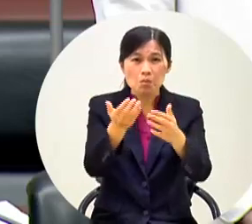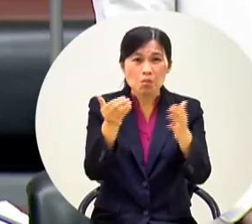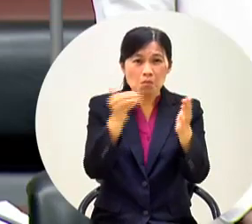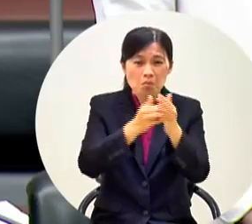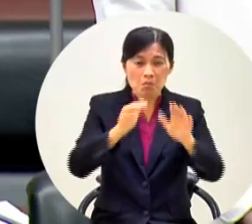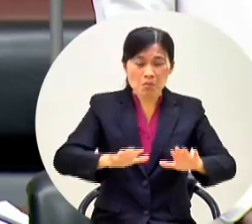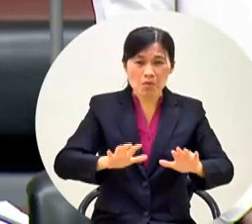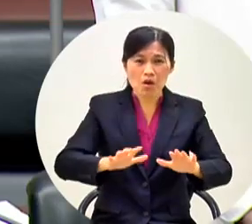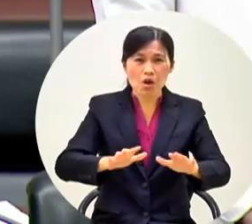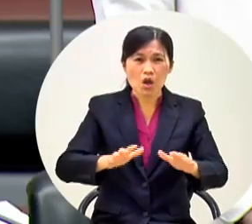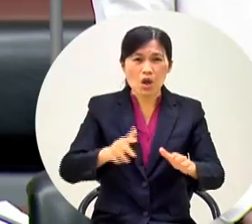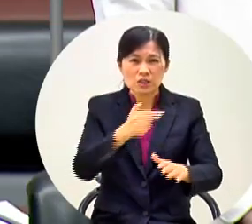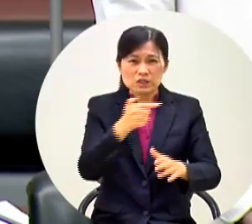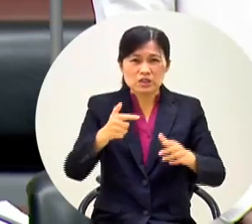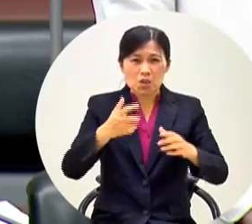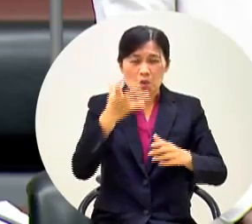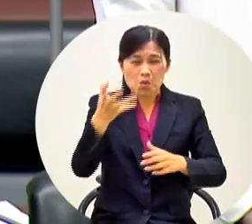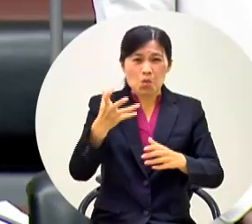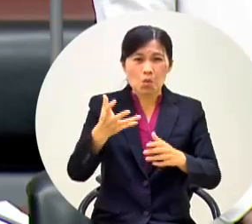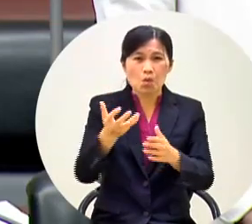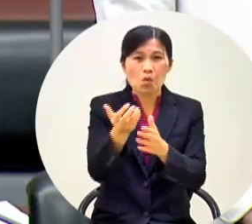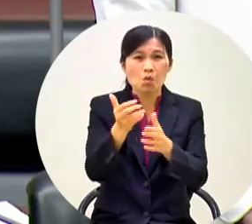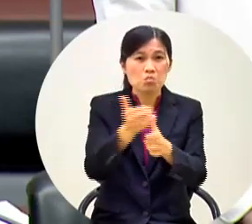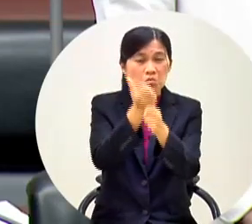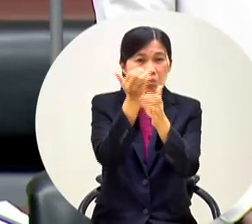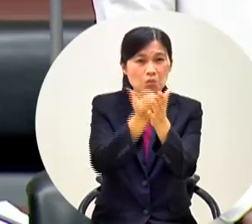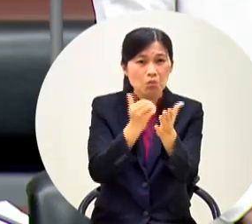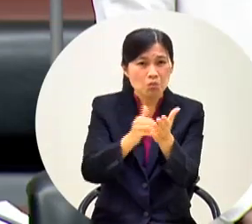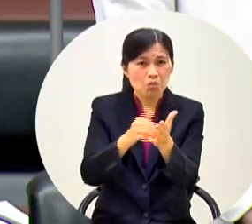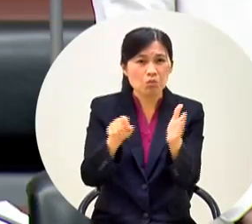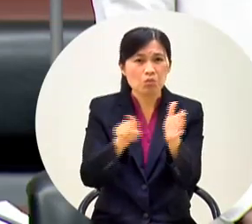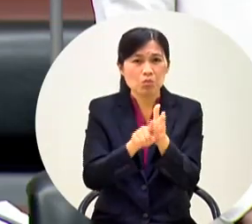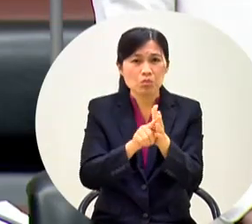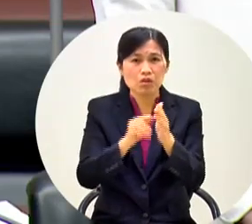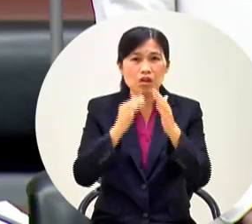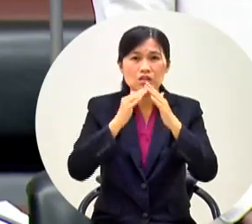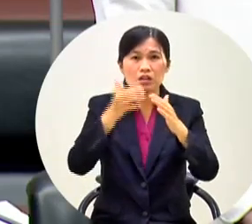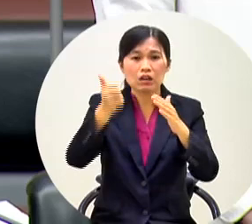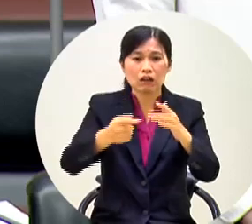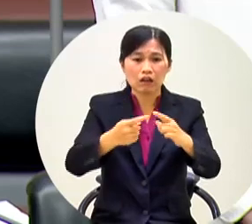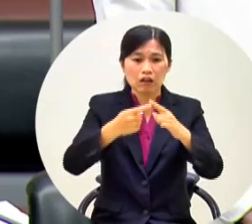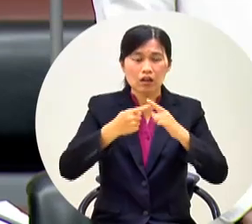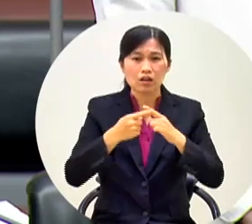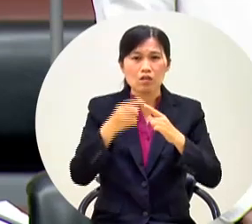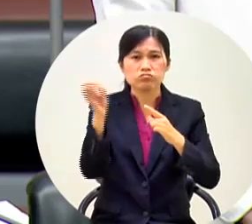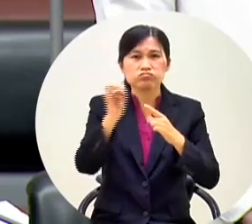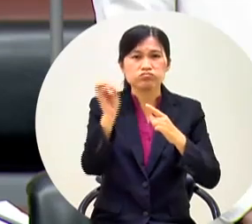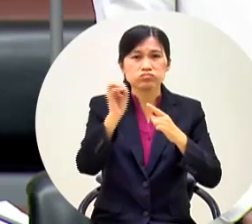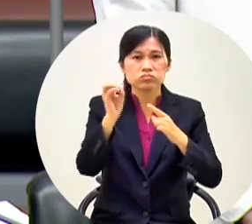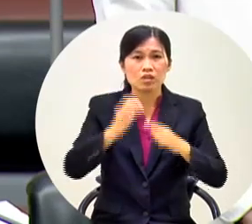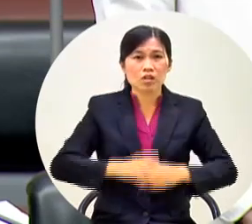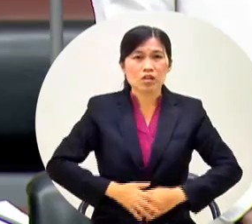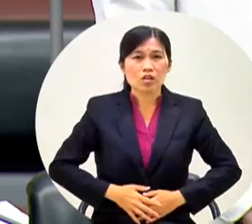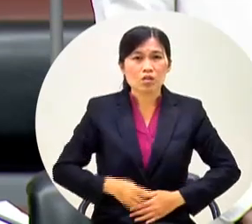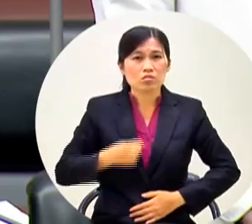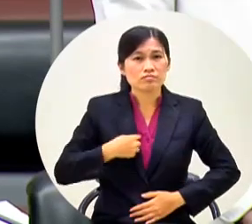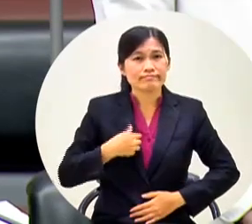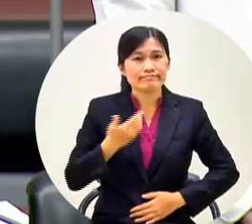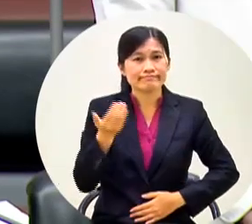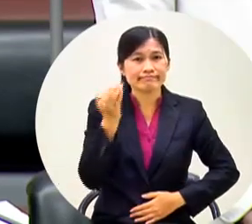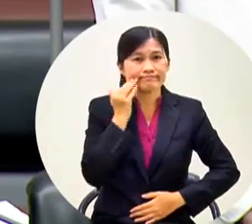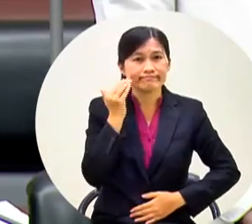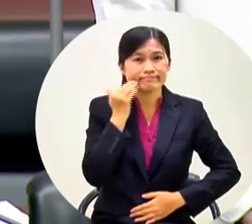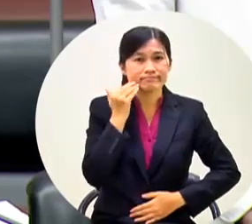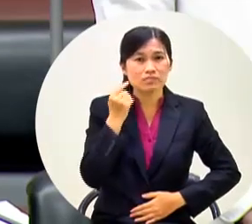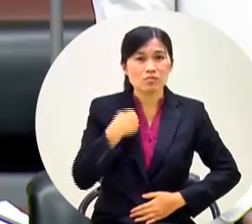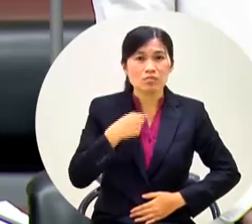候，市长当然也没来。我们很遗憾，我们以为他会光明正大